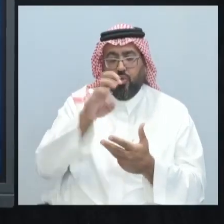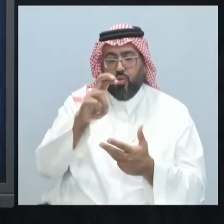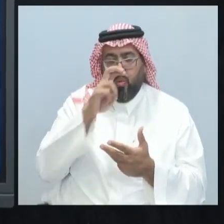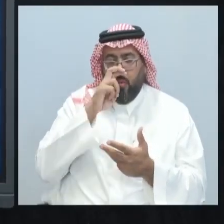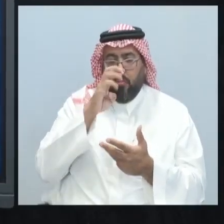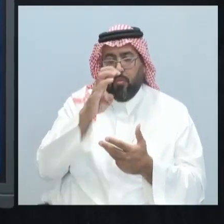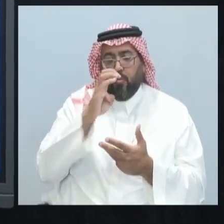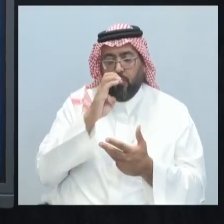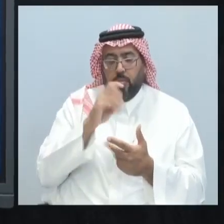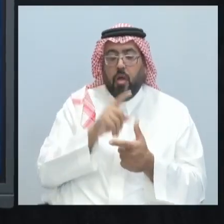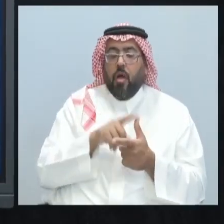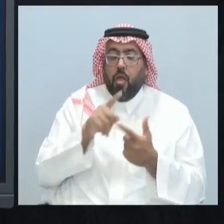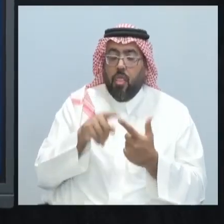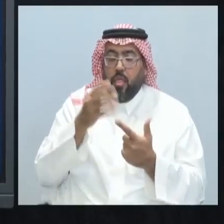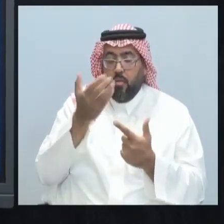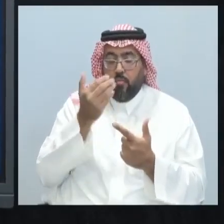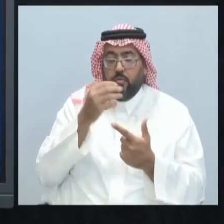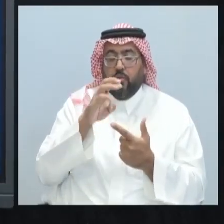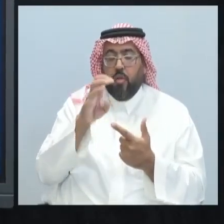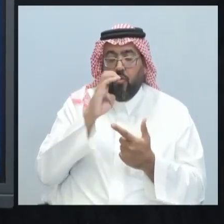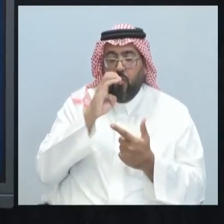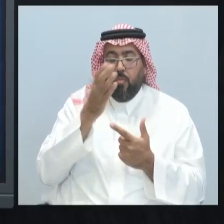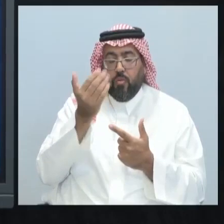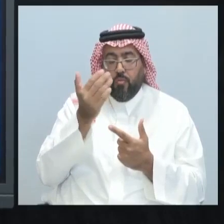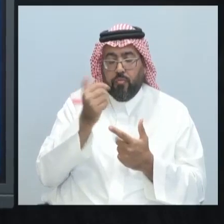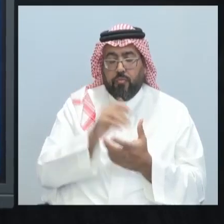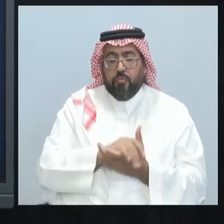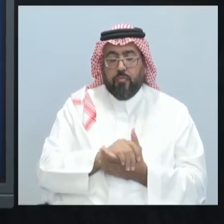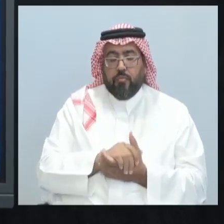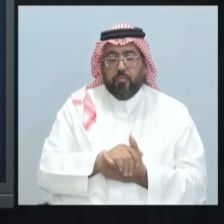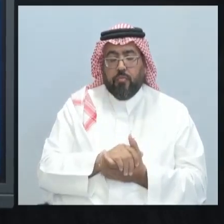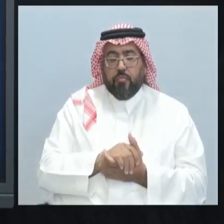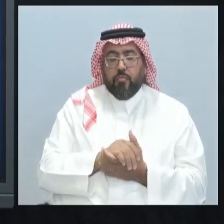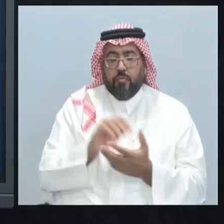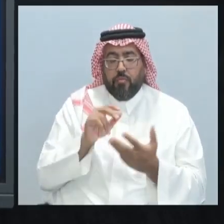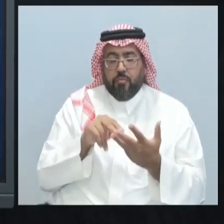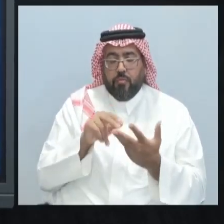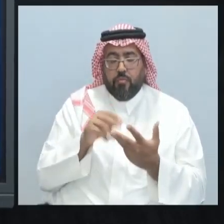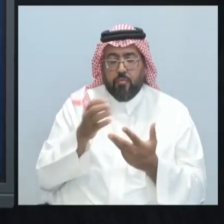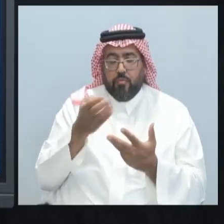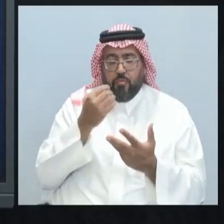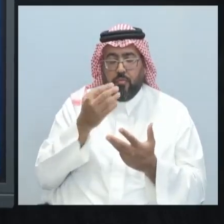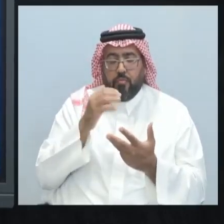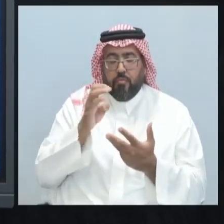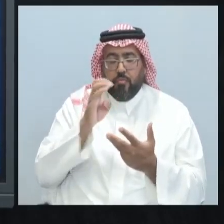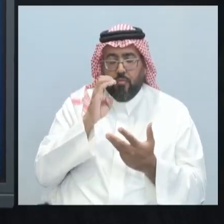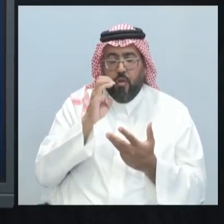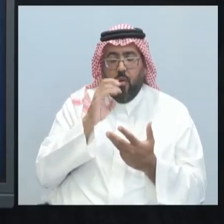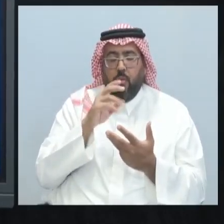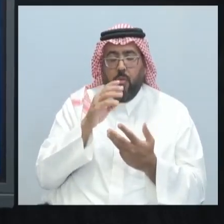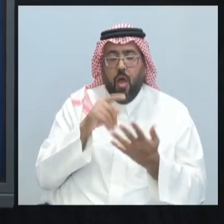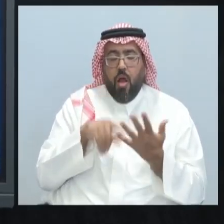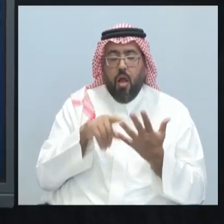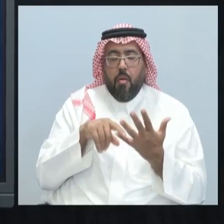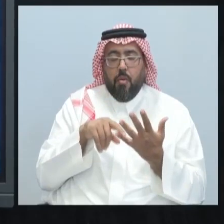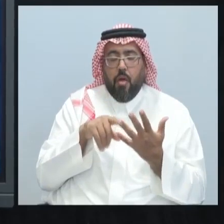وهذه الثانيه احسنتم اعطوني ما لديكم بارك الله فيكم وهذه الثالثه ممتاز من يضيف